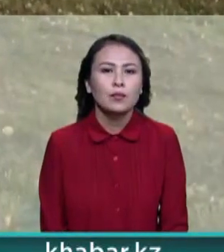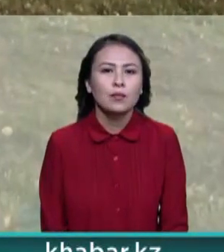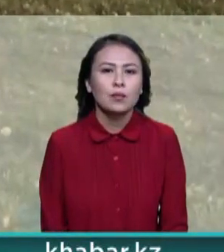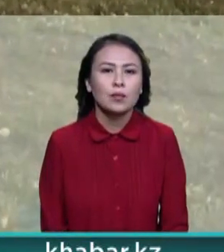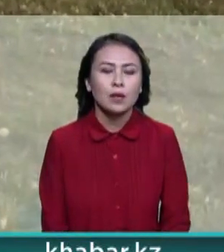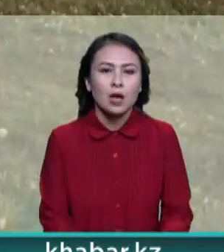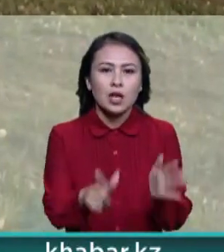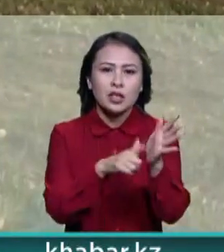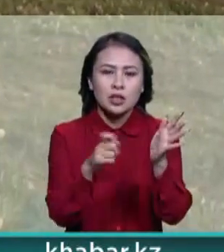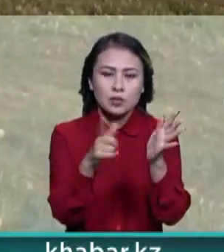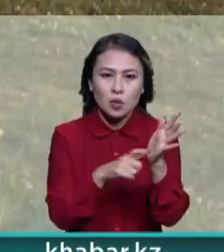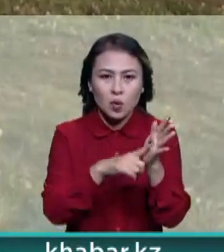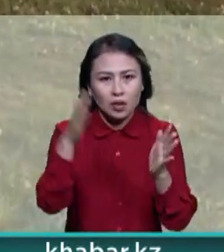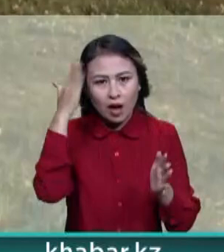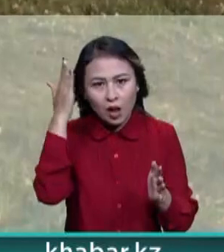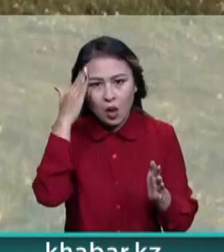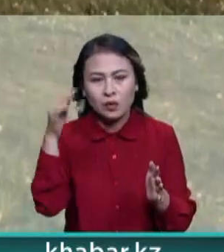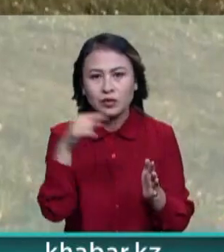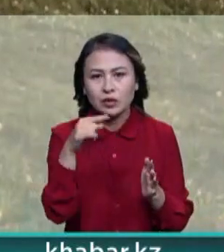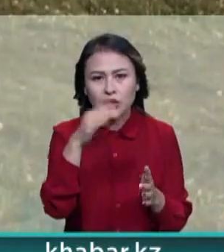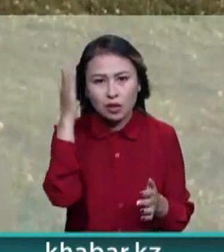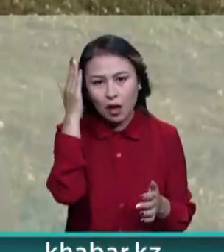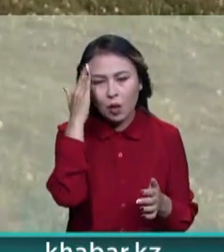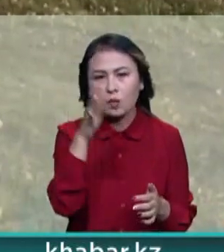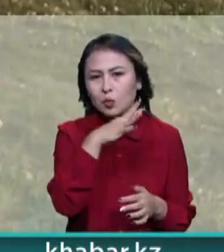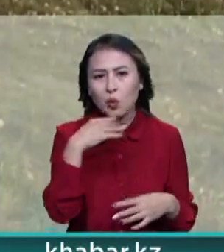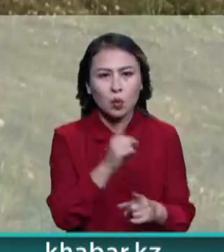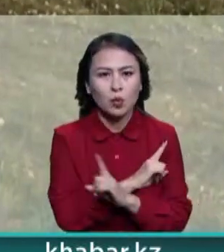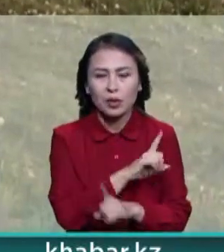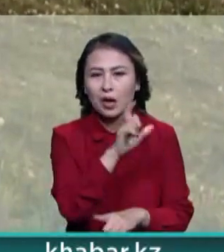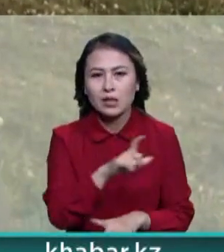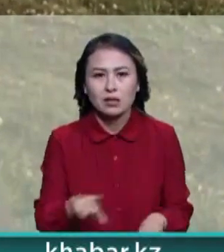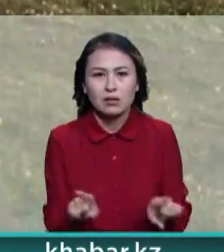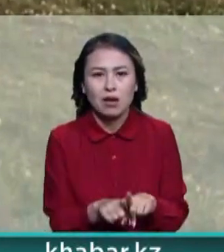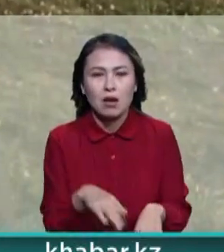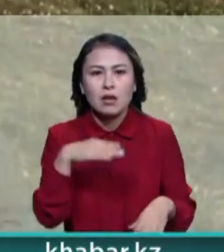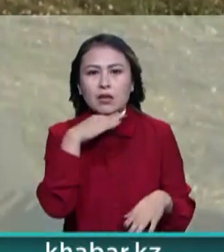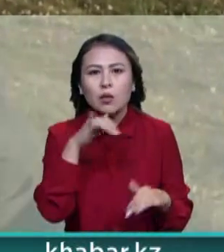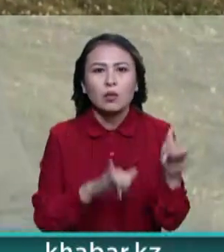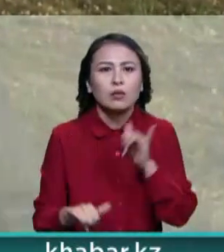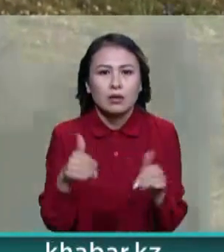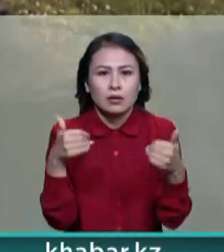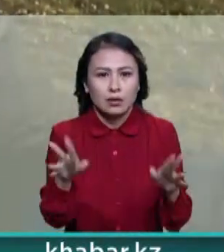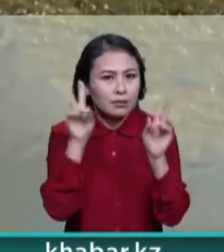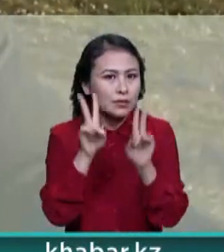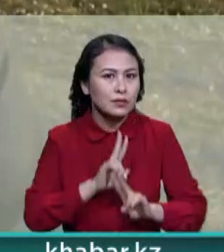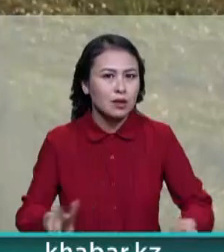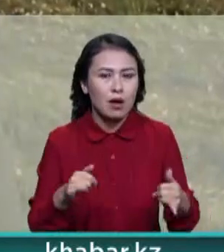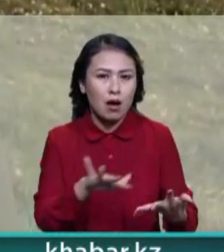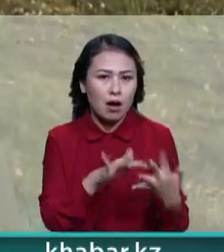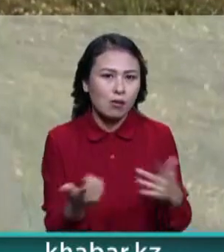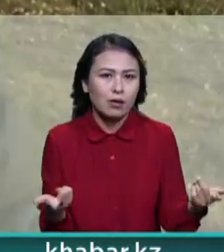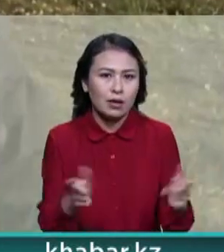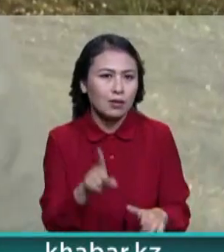700 голов. 700 деп, мыңдап қырылып жатыр құстар. Оның үстіне халық етті қайда өткізерлерін білмей дал. Әзірге ауыл